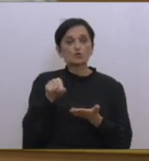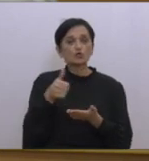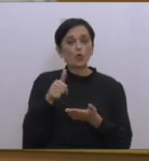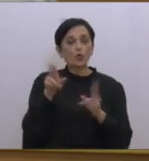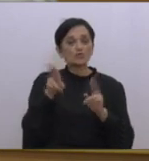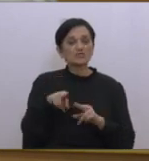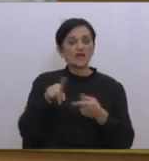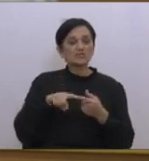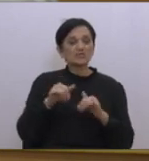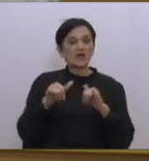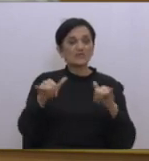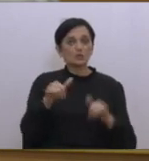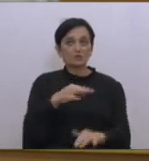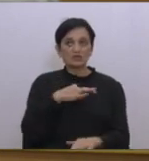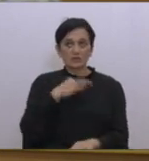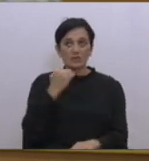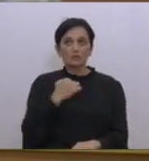გავრცელებული, ამაზეც რო გვითხრათ. მადლობა.